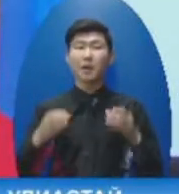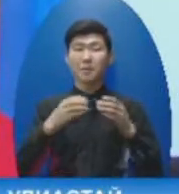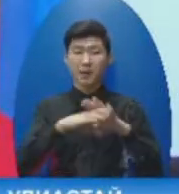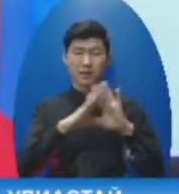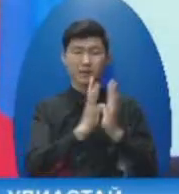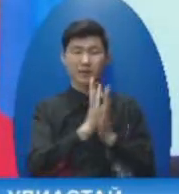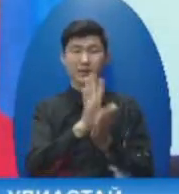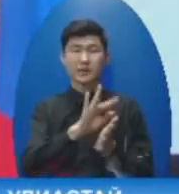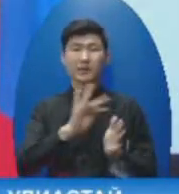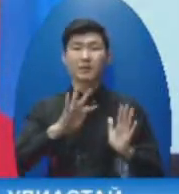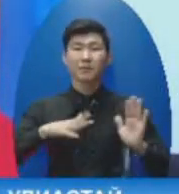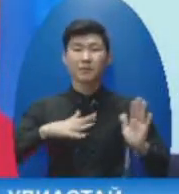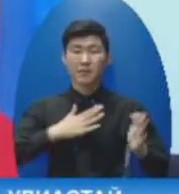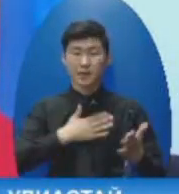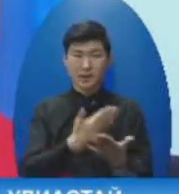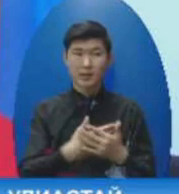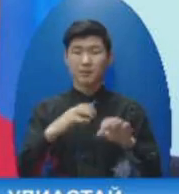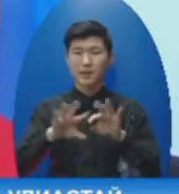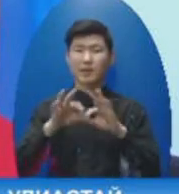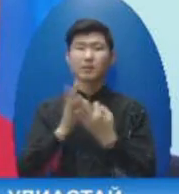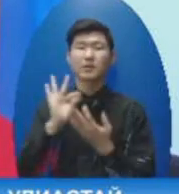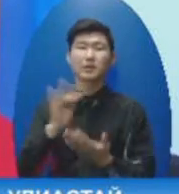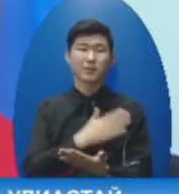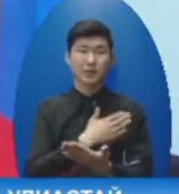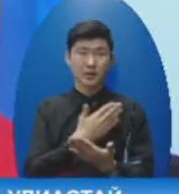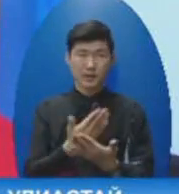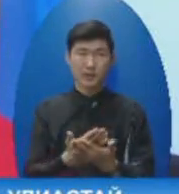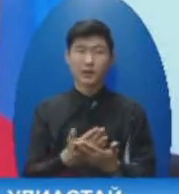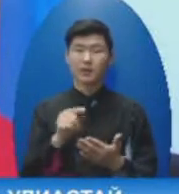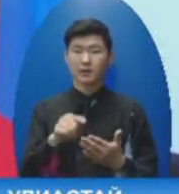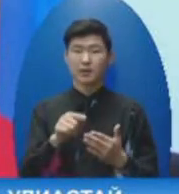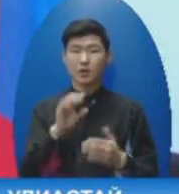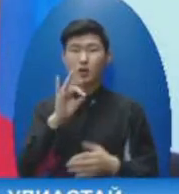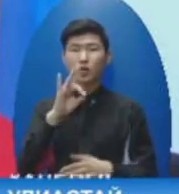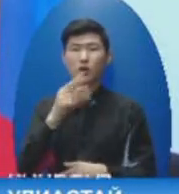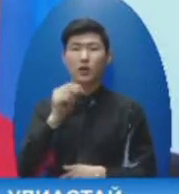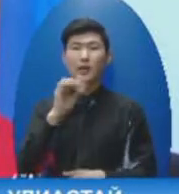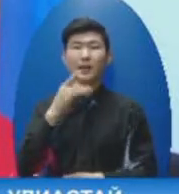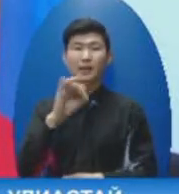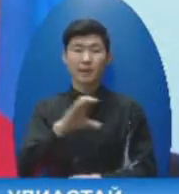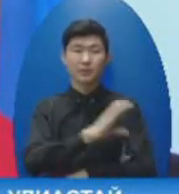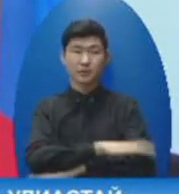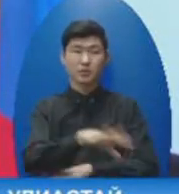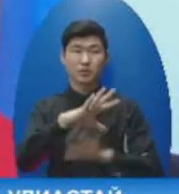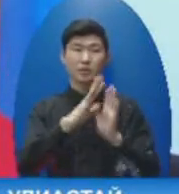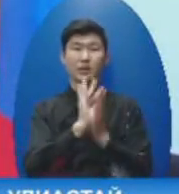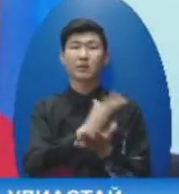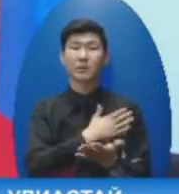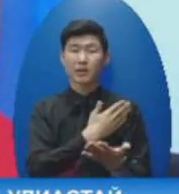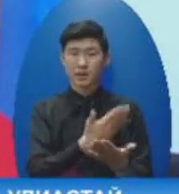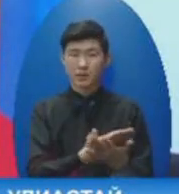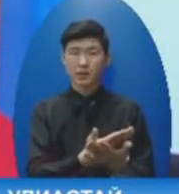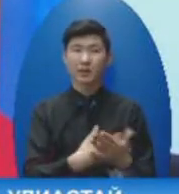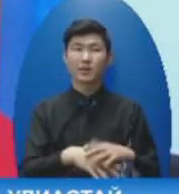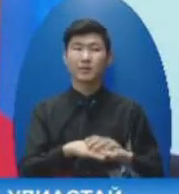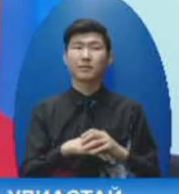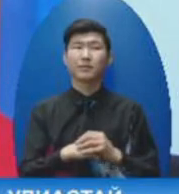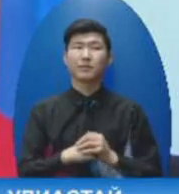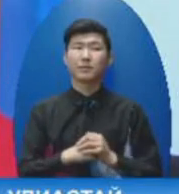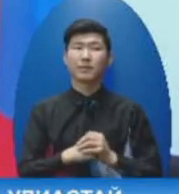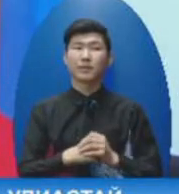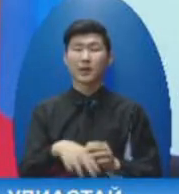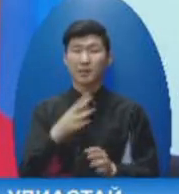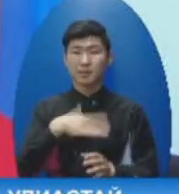баярлалаа. Намайг дэмждэг гэр бүлийнхэндээ бас маш их баярлалаа. Тэгээд Роял Ахтын энэ сургуулийнхэндээ баярлалаа. Бас мэдээж нөө